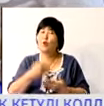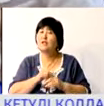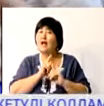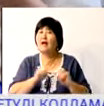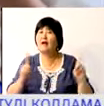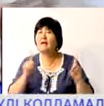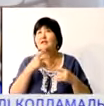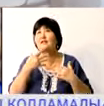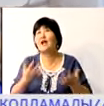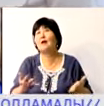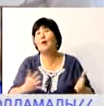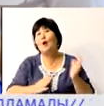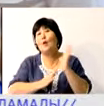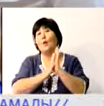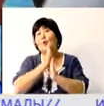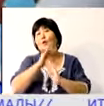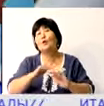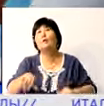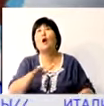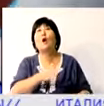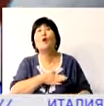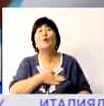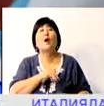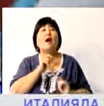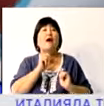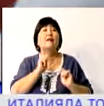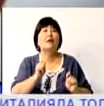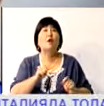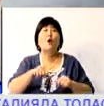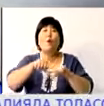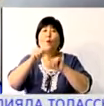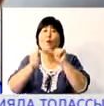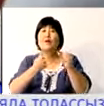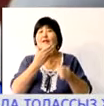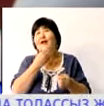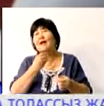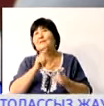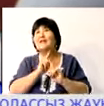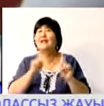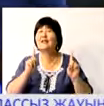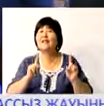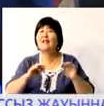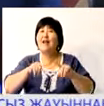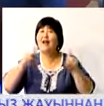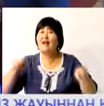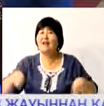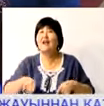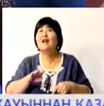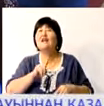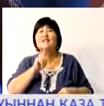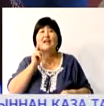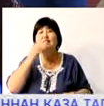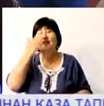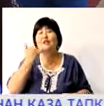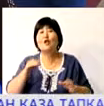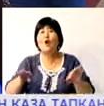сырын паш етіп, өскелең ұрпаққа рухани нәр сыйлауда. Оюлы безендіргіштер, керемет кілемшелер, жас келінге арналған